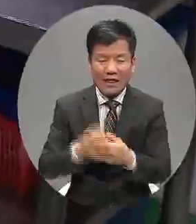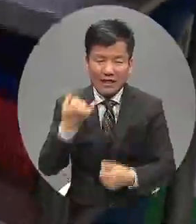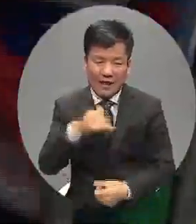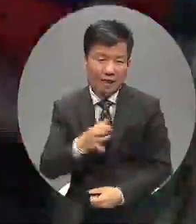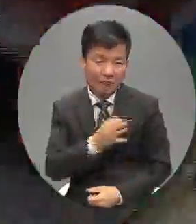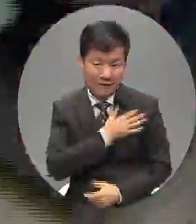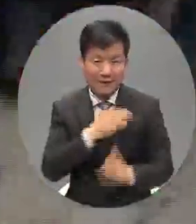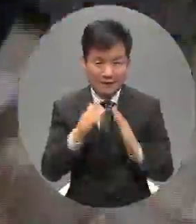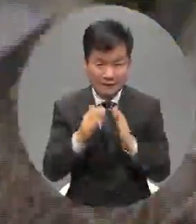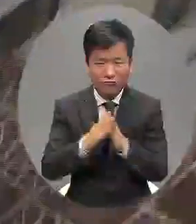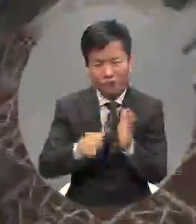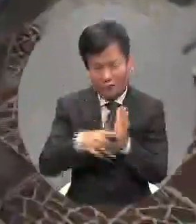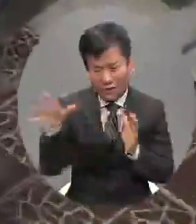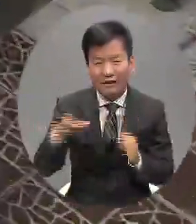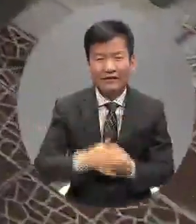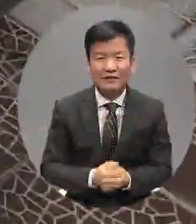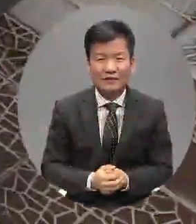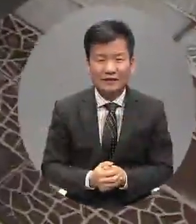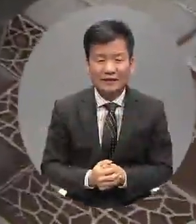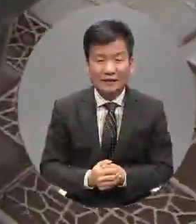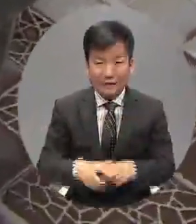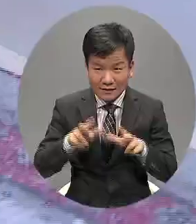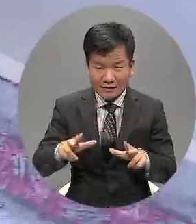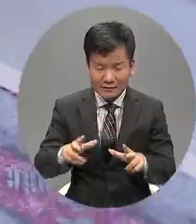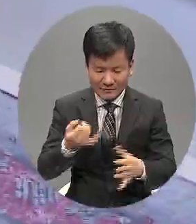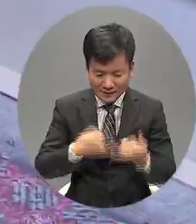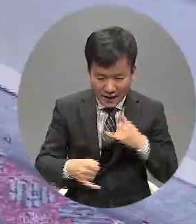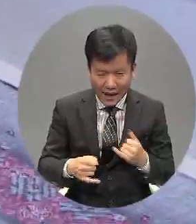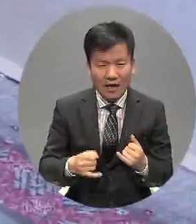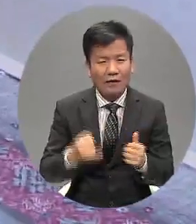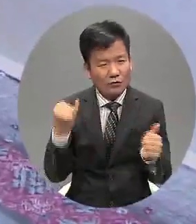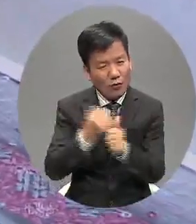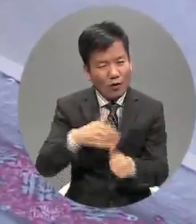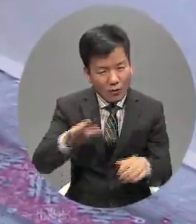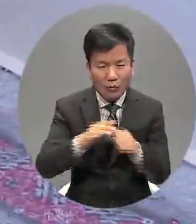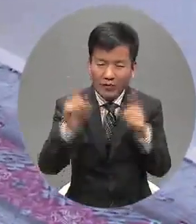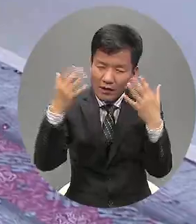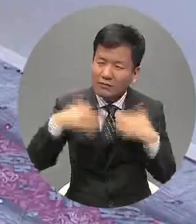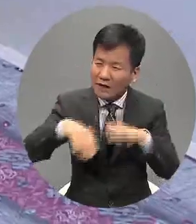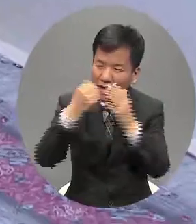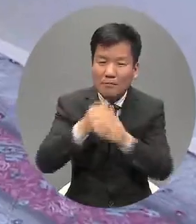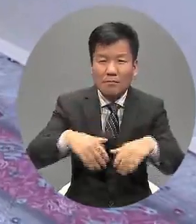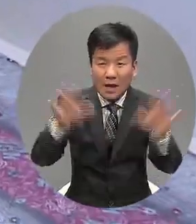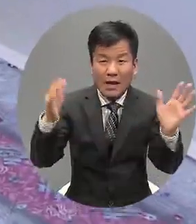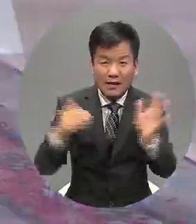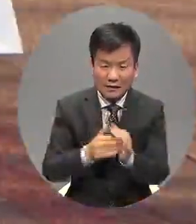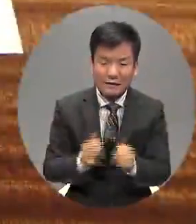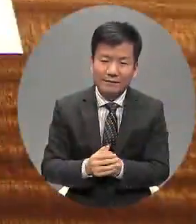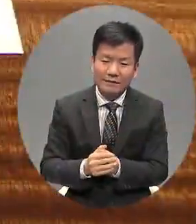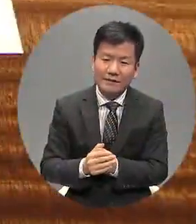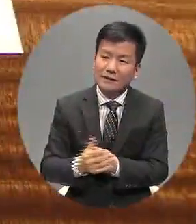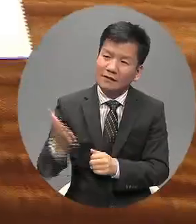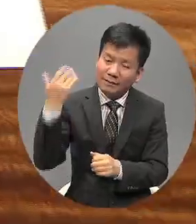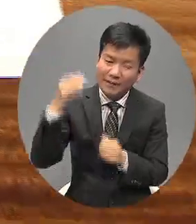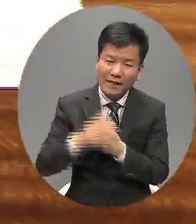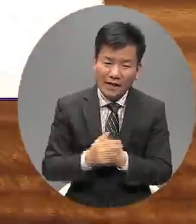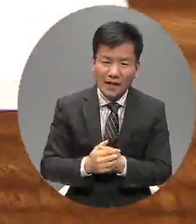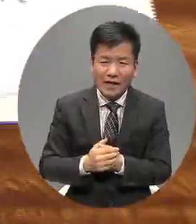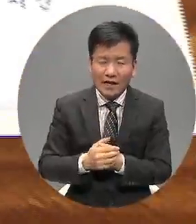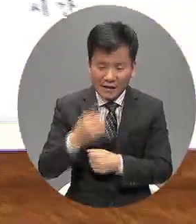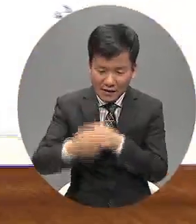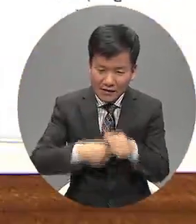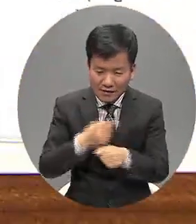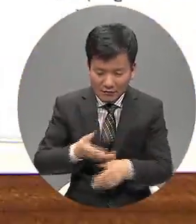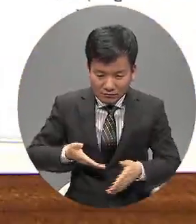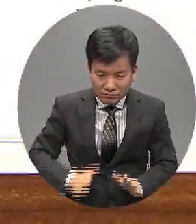부잣집으로도 유명합니다. 지금은 딸들이 결혼, 직장, 대학 생활로 떠나 있지만 한 해 면 전체 신생아가 10명도